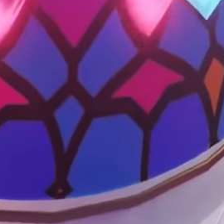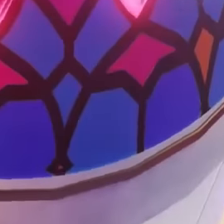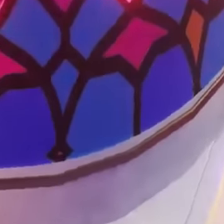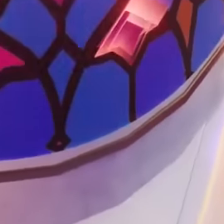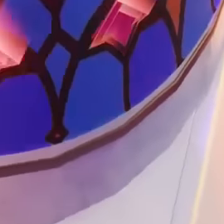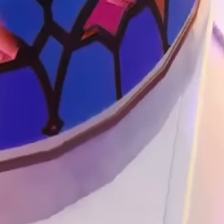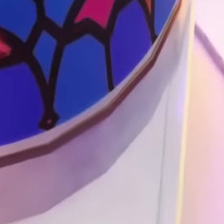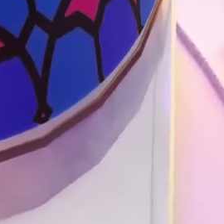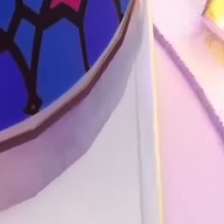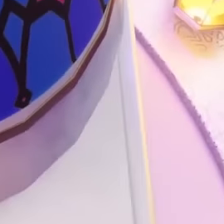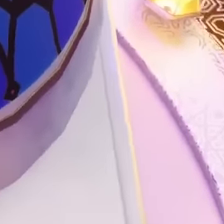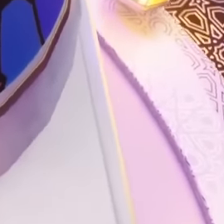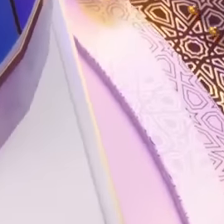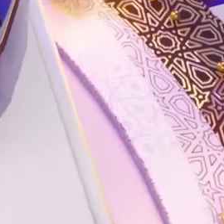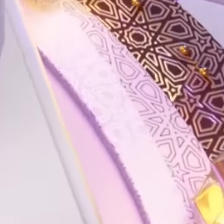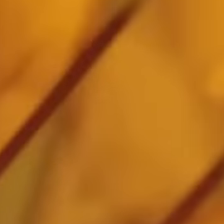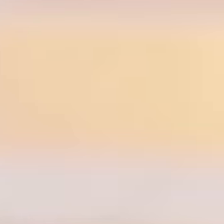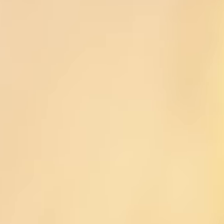ya.